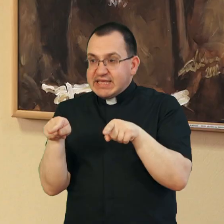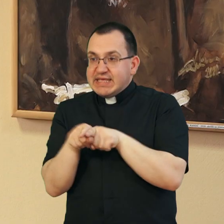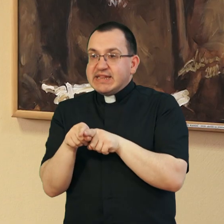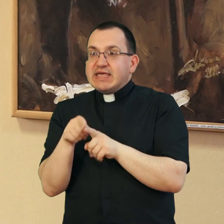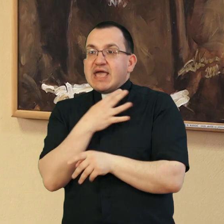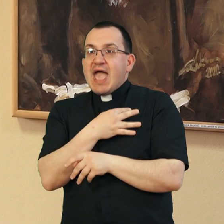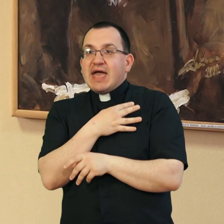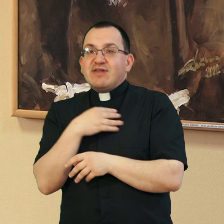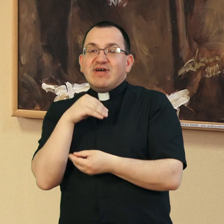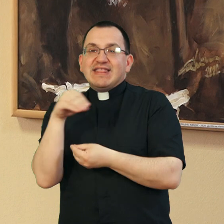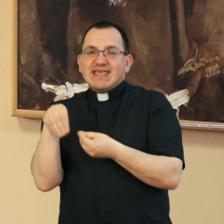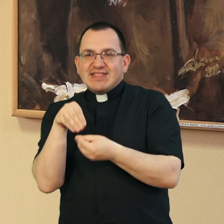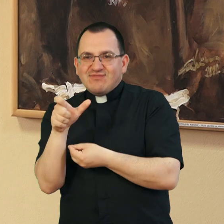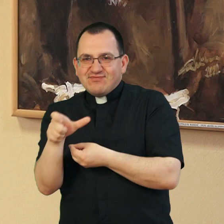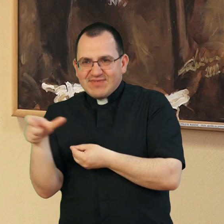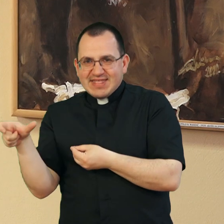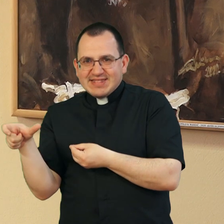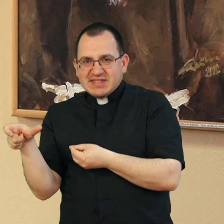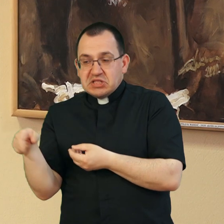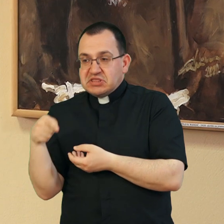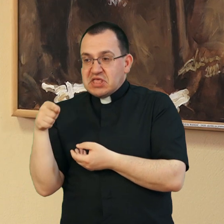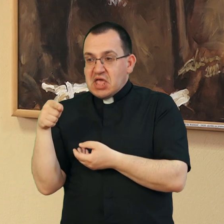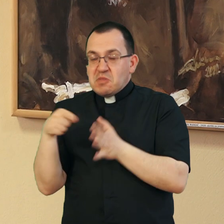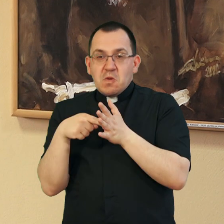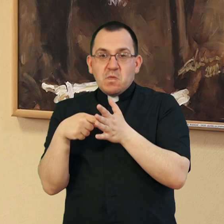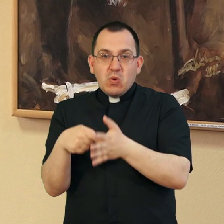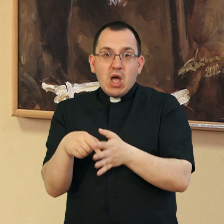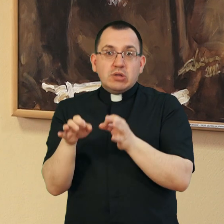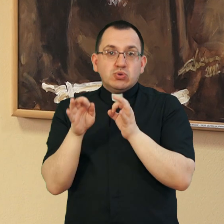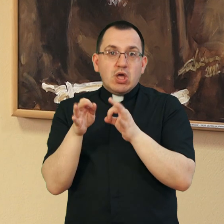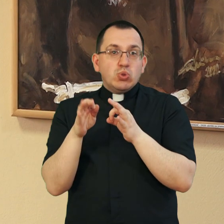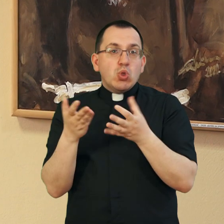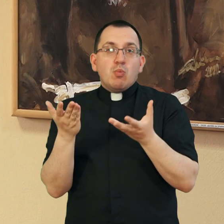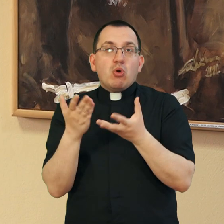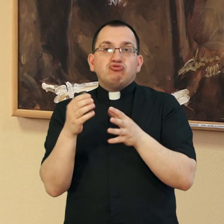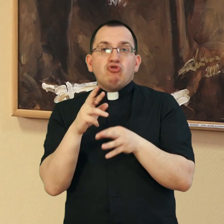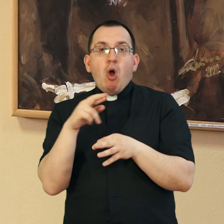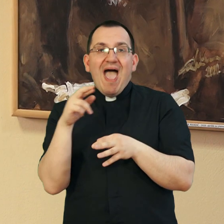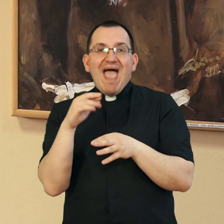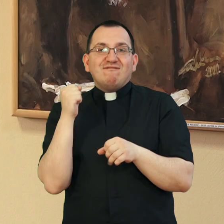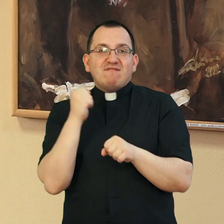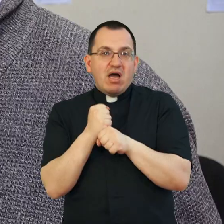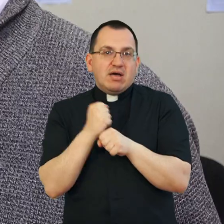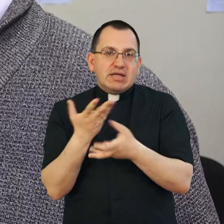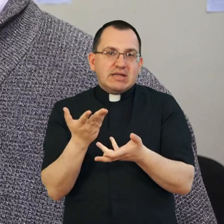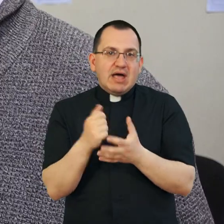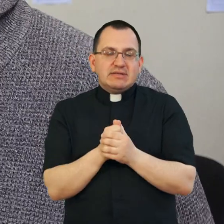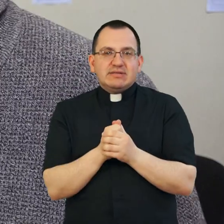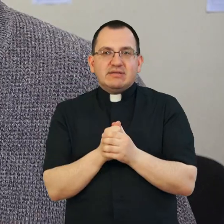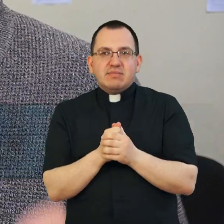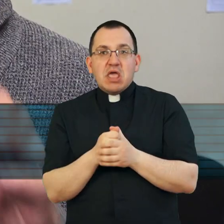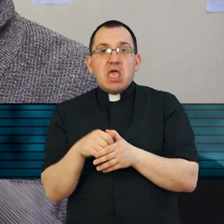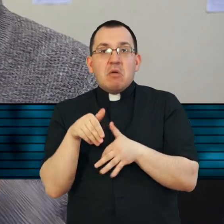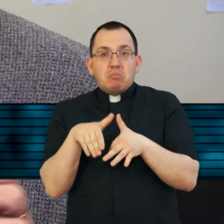i svetaca. Pokazuju dobar presjek Evinoga stvaralaštva i mislim da mogu ljudi